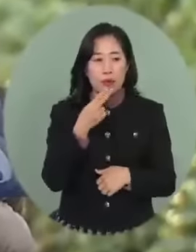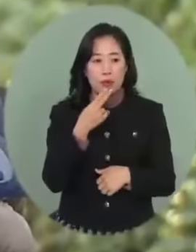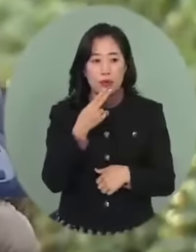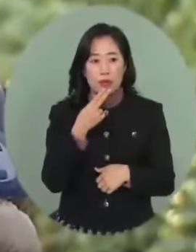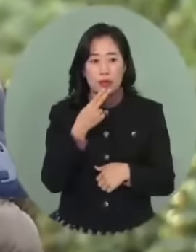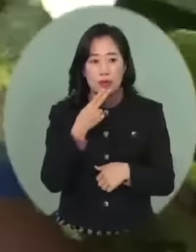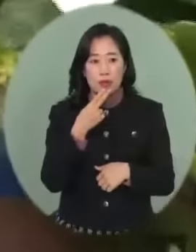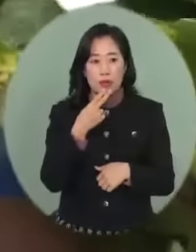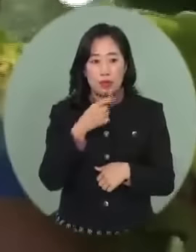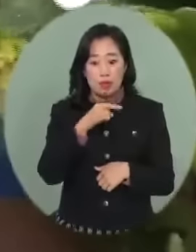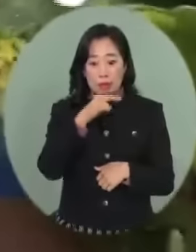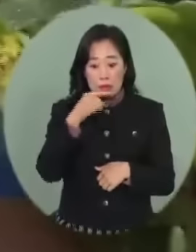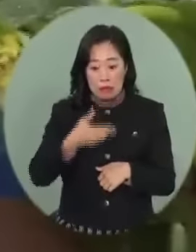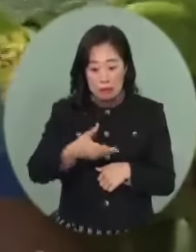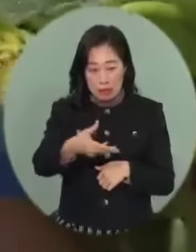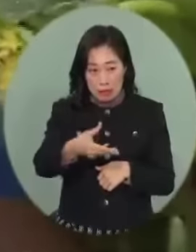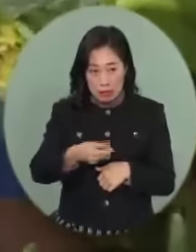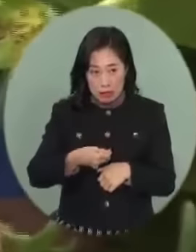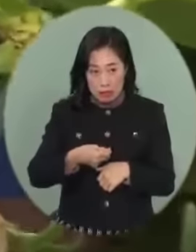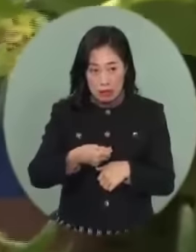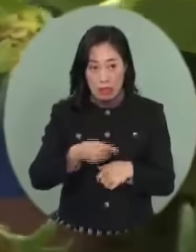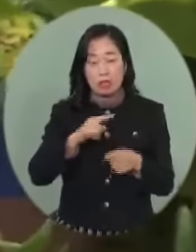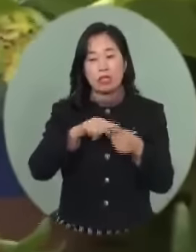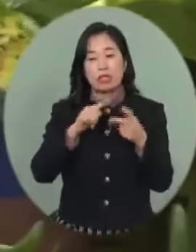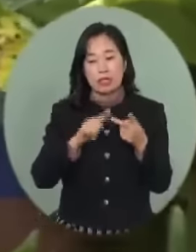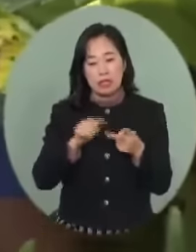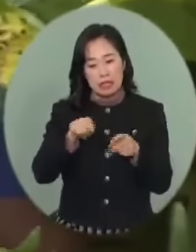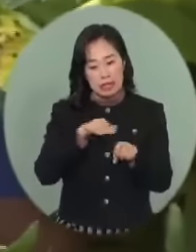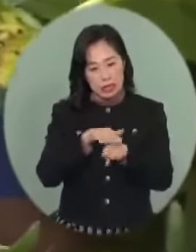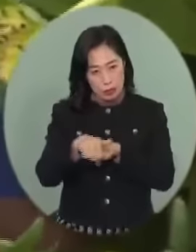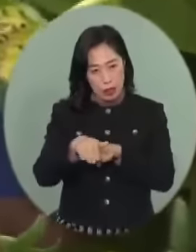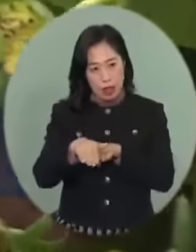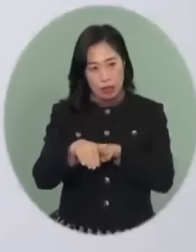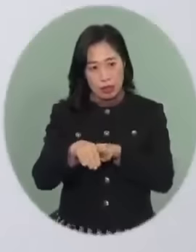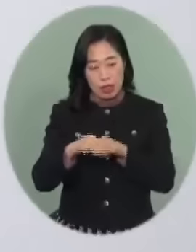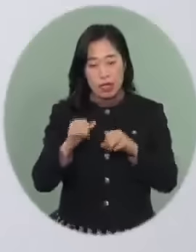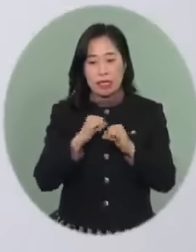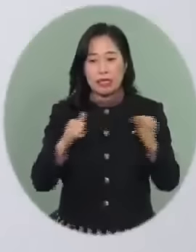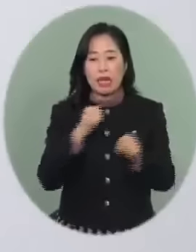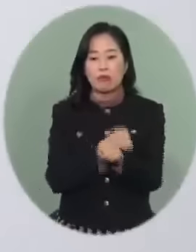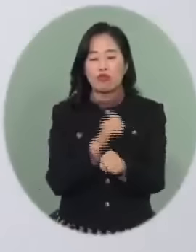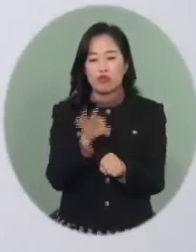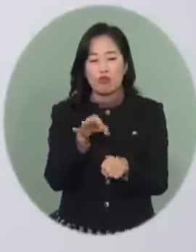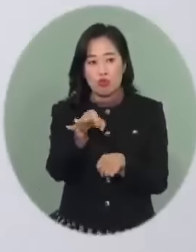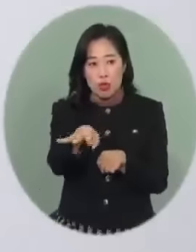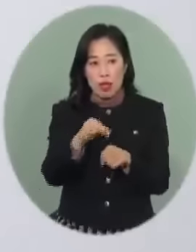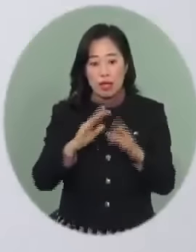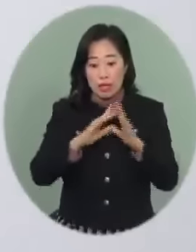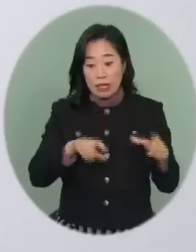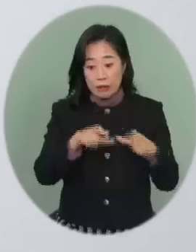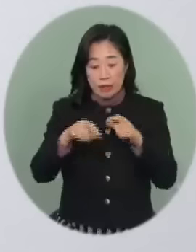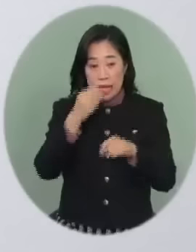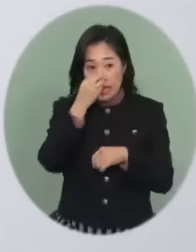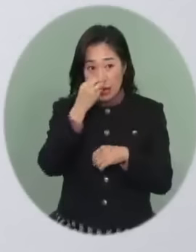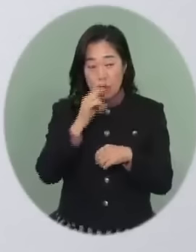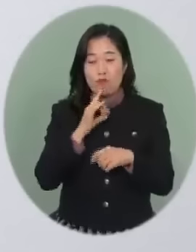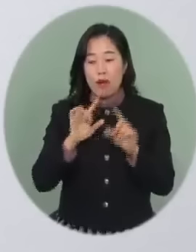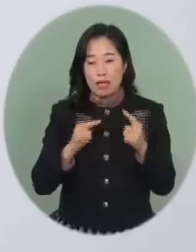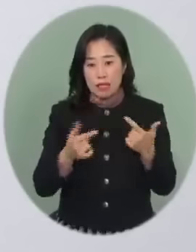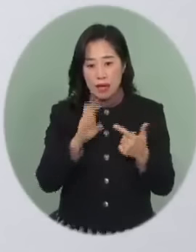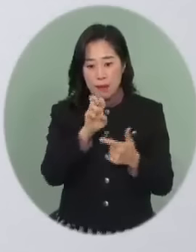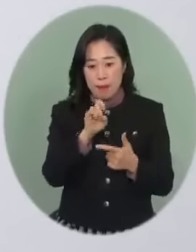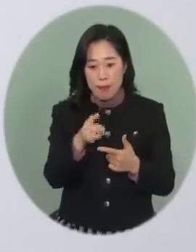아무것도 없고요. 이제 대출을 받든가 그런 식으로 해서 인건비라도 지금. 전남 지역에서는 딸기뿐